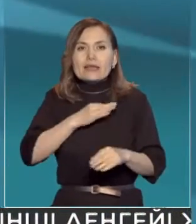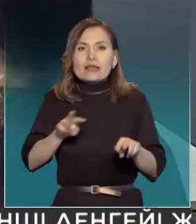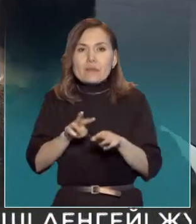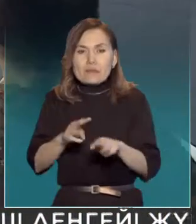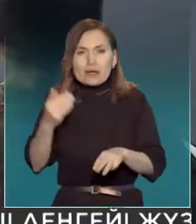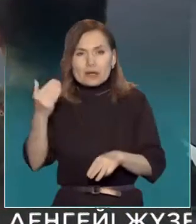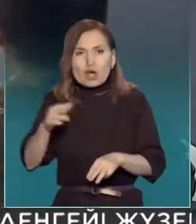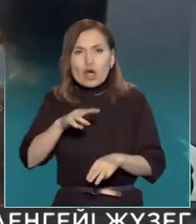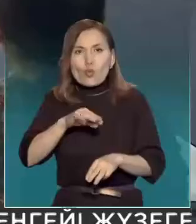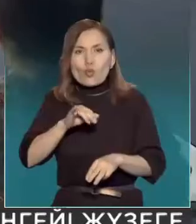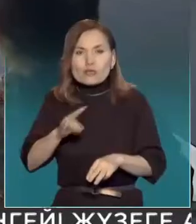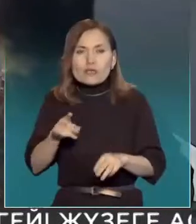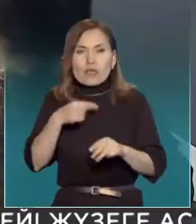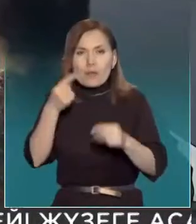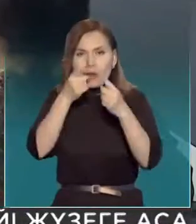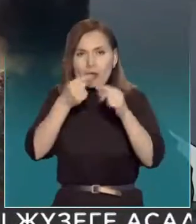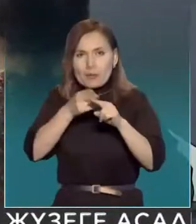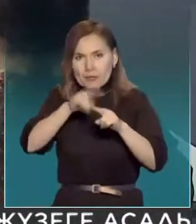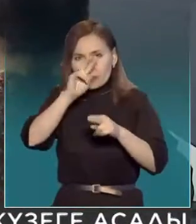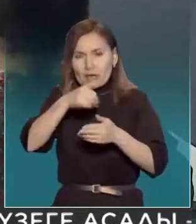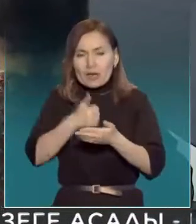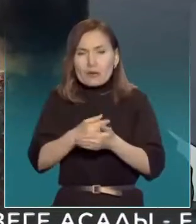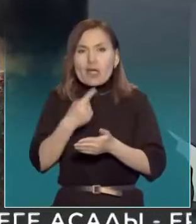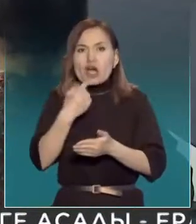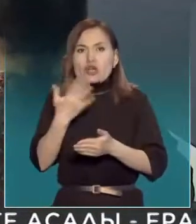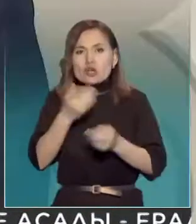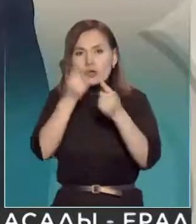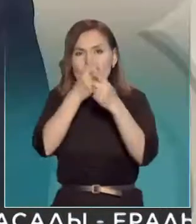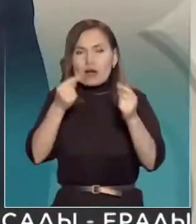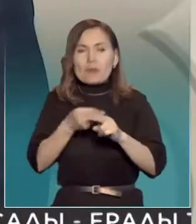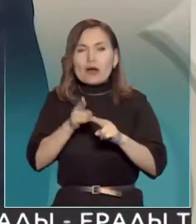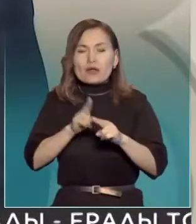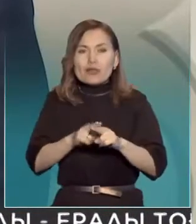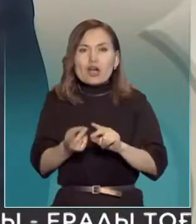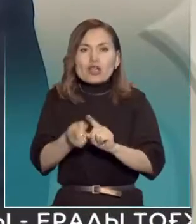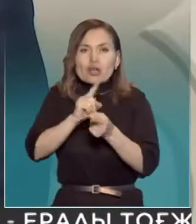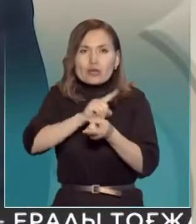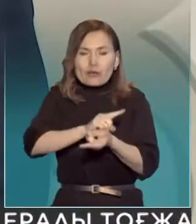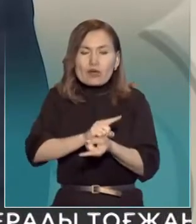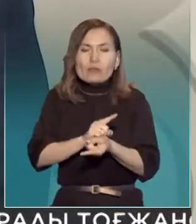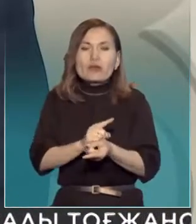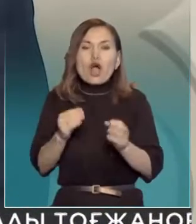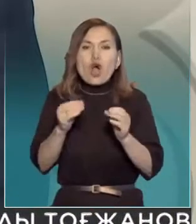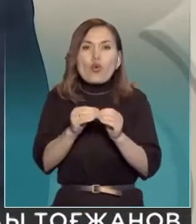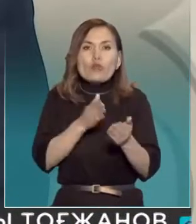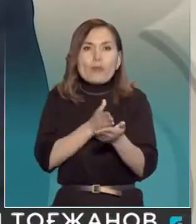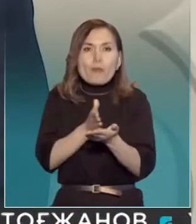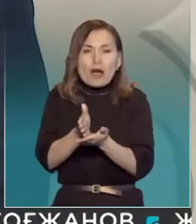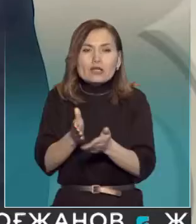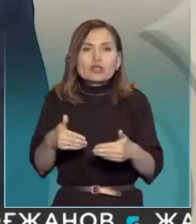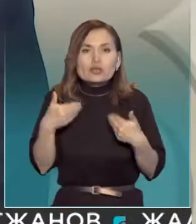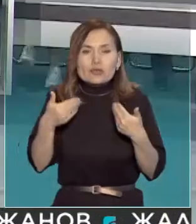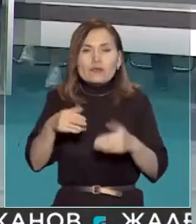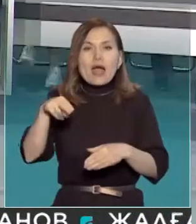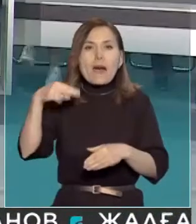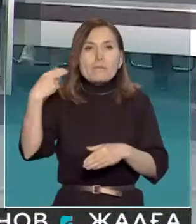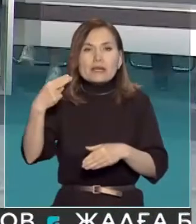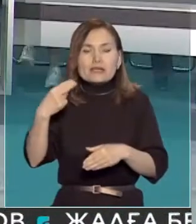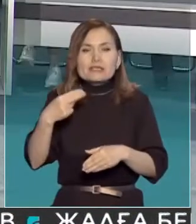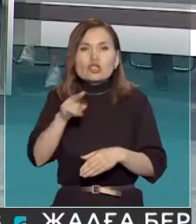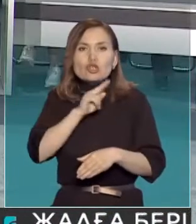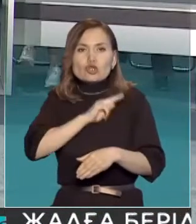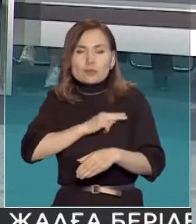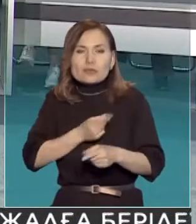министрі Қанат Мусин мәлімдеді. Мемлекет басшысы жолдауда саяси реформалардың 10 бағытын ұсынған. Олардың арасында президент өкілеттігі де айтылған